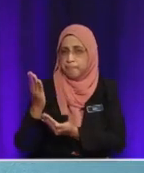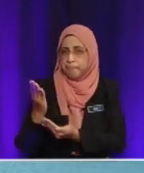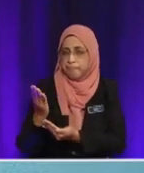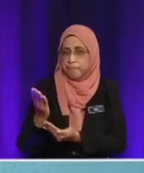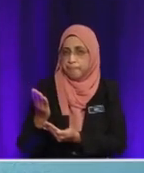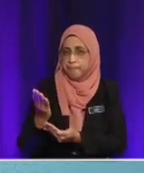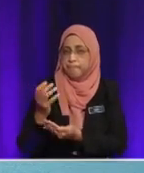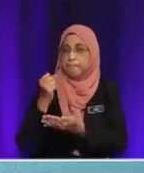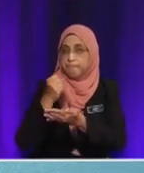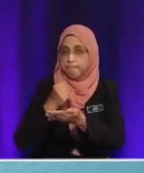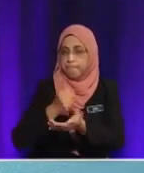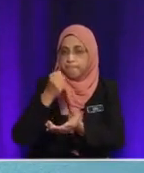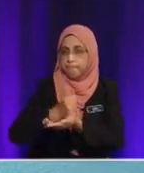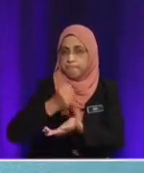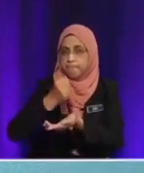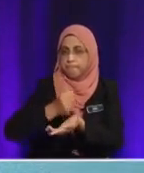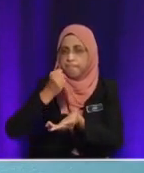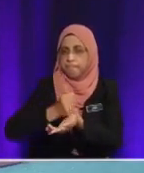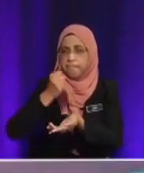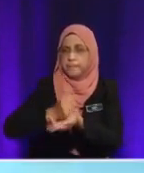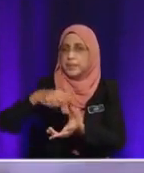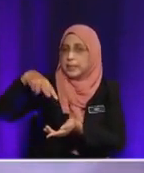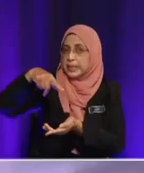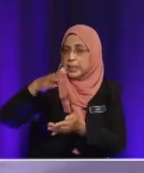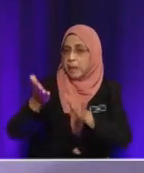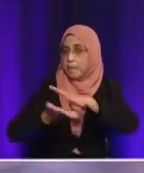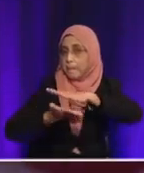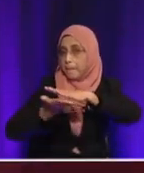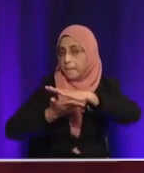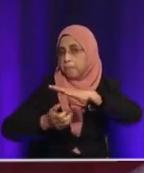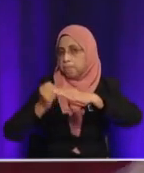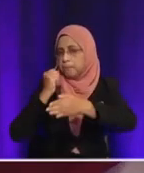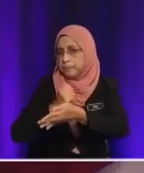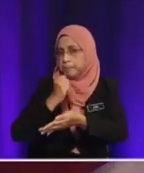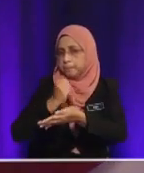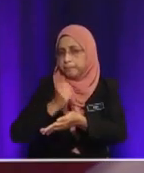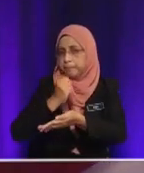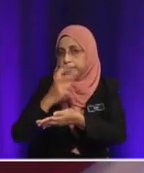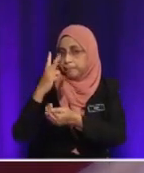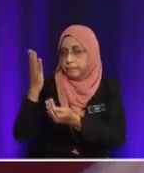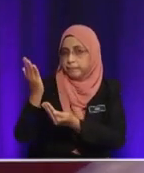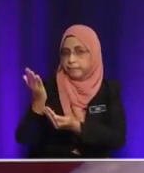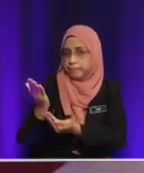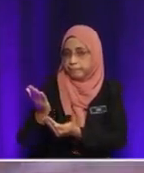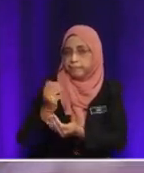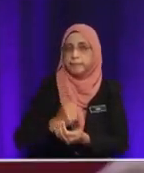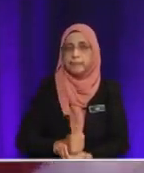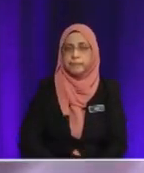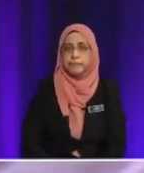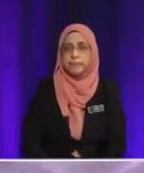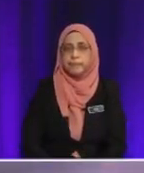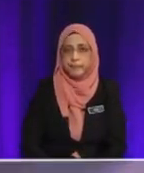kaki tadi. Oh, tumbuk? Dekat sini lah. Okey. Di sini kita punya tapak kaki yang kosong kan? Okey, di sekitar sini. Okey, baik. Kita akan tumbuk. Okey,